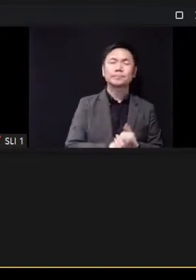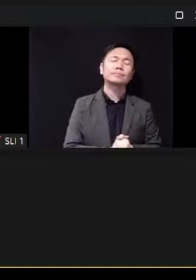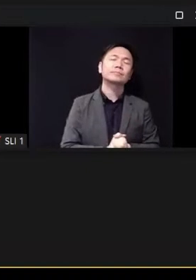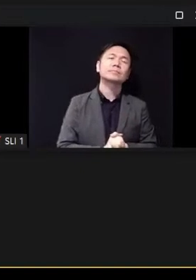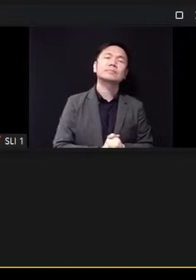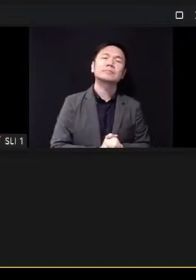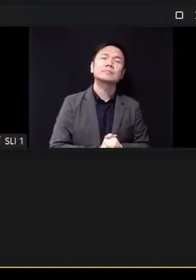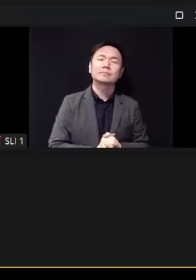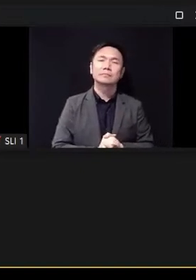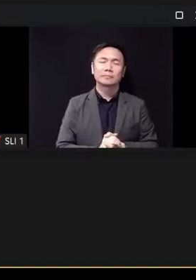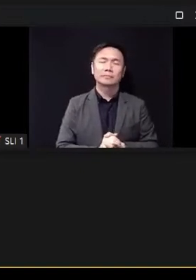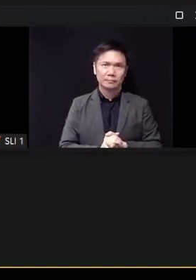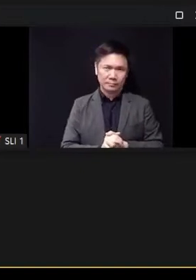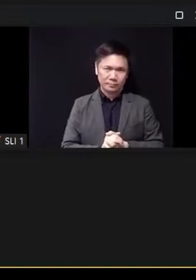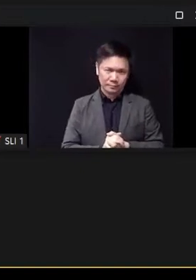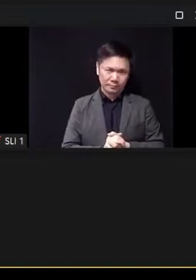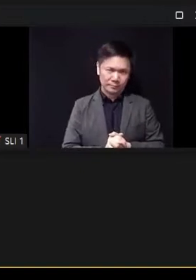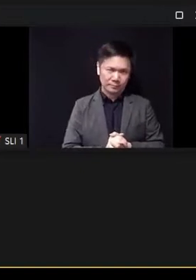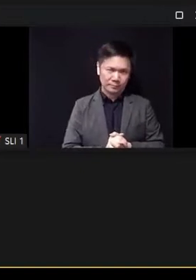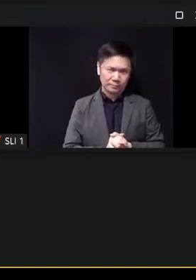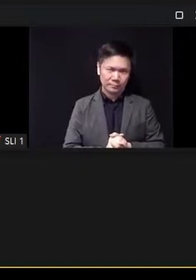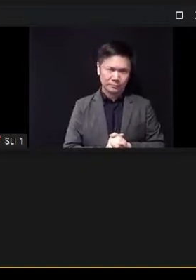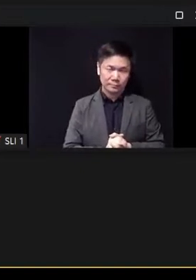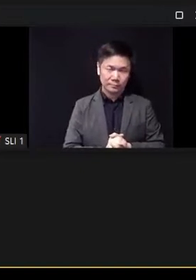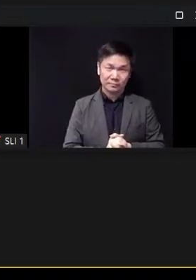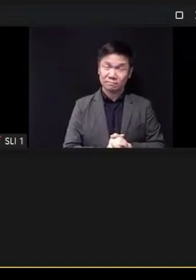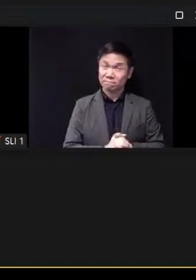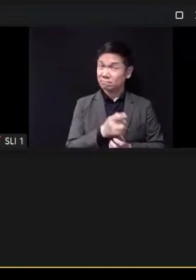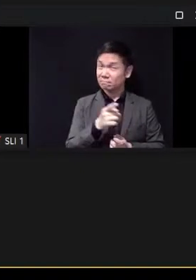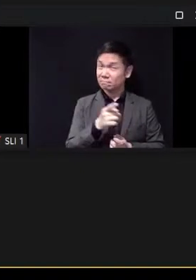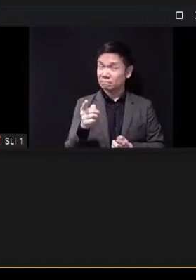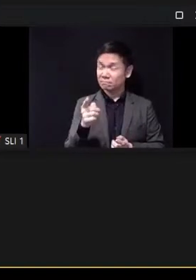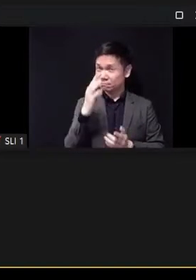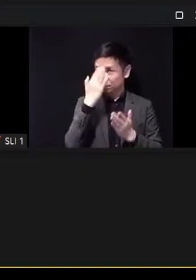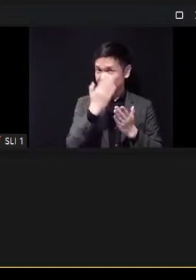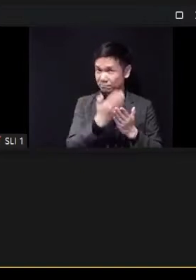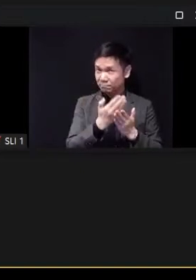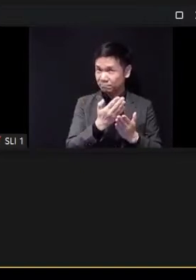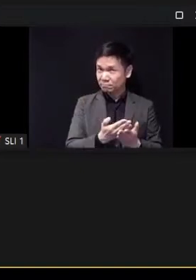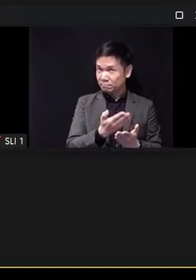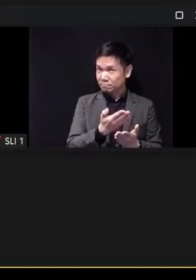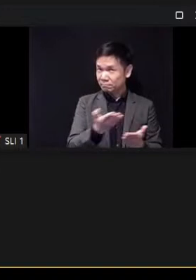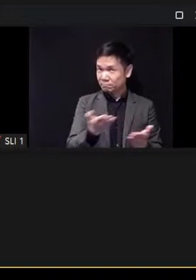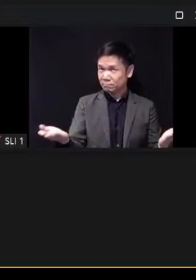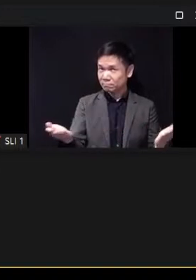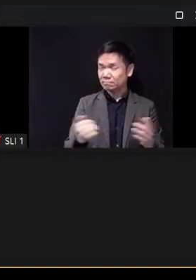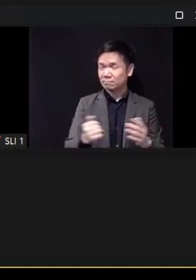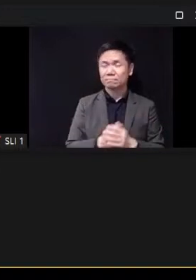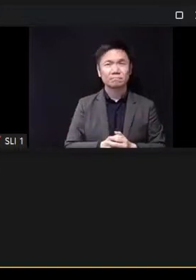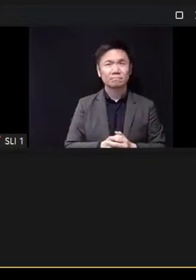что предложение, которое сделала моя делегация 3 минуты назад,